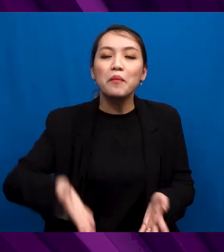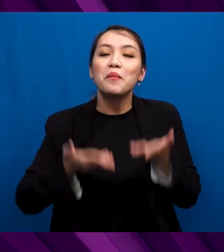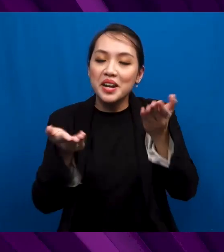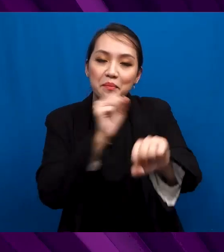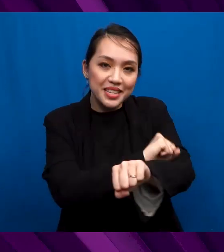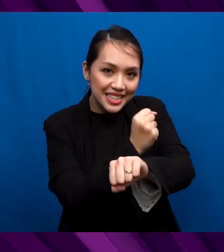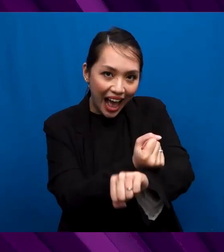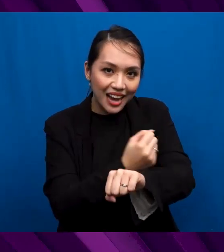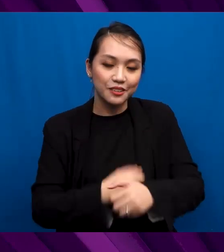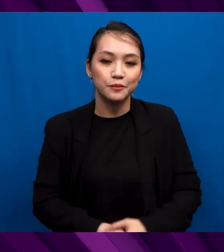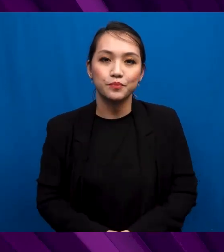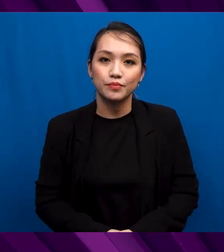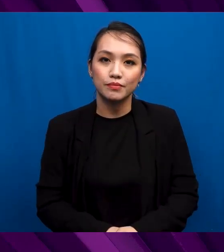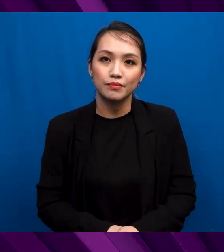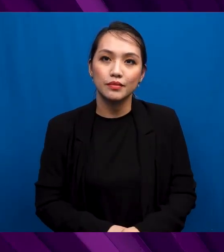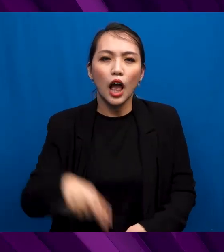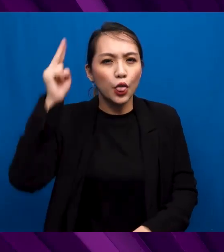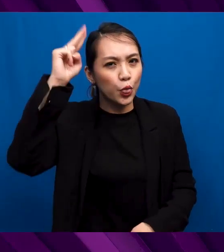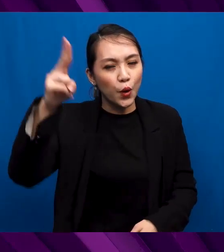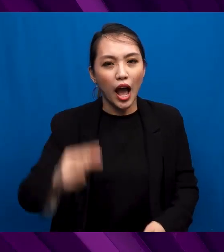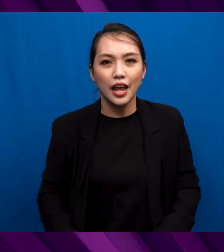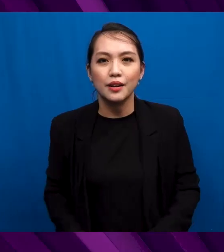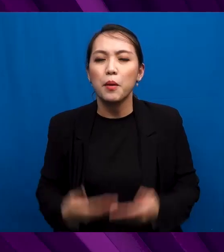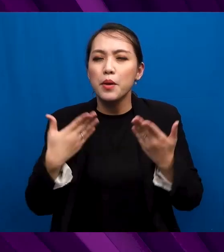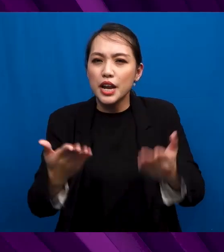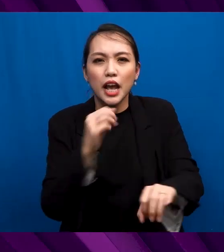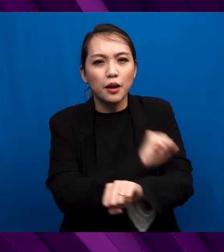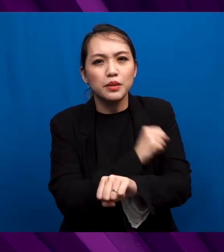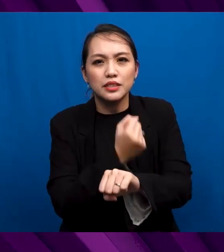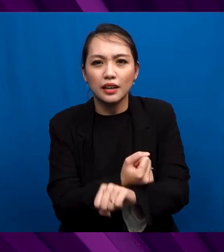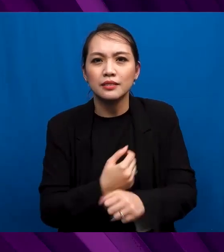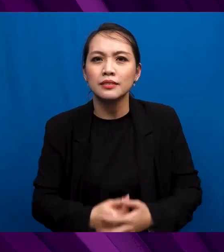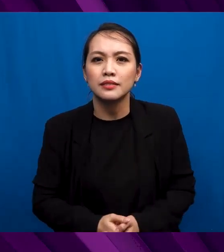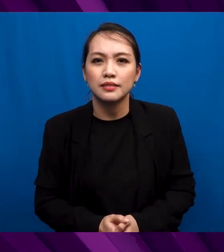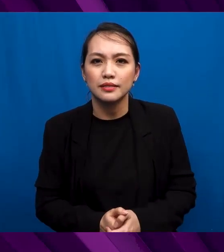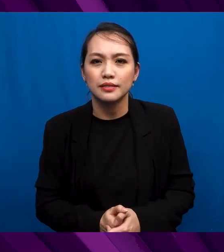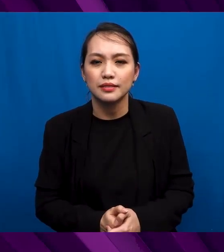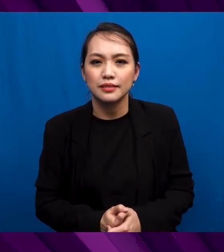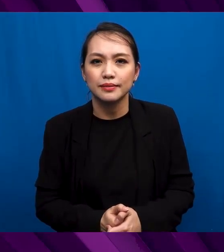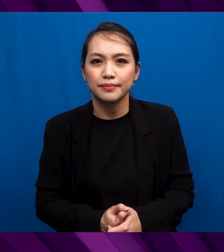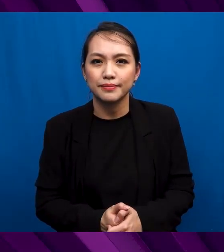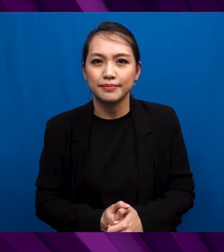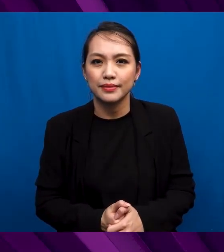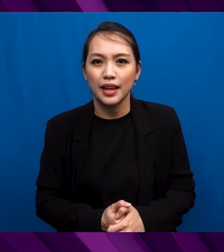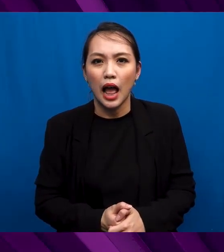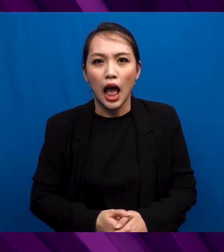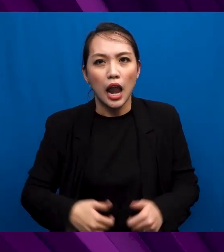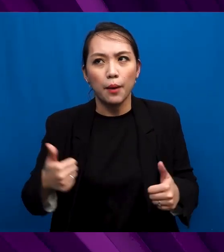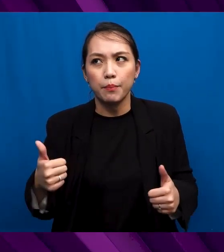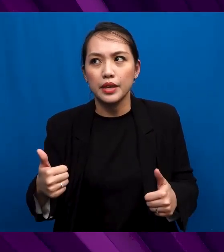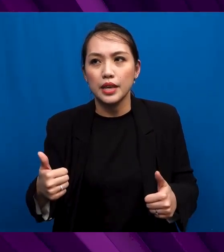you. I'll make you more fit for the work that you do. Aku akan membuatmu lebih fit